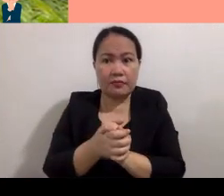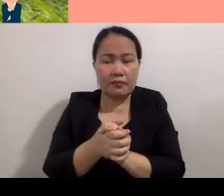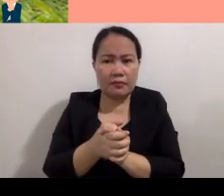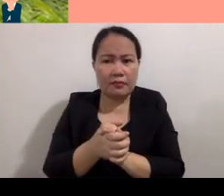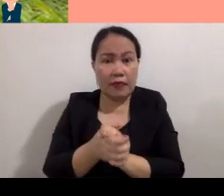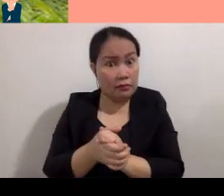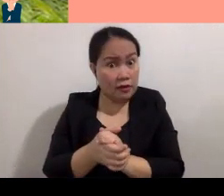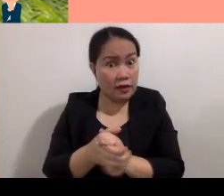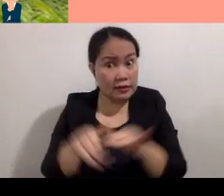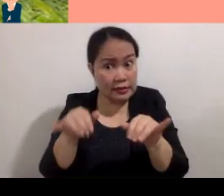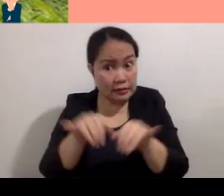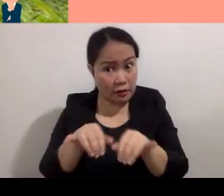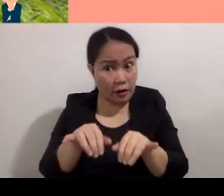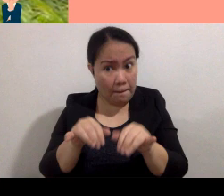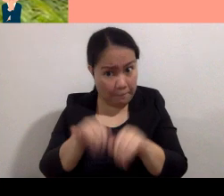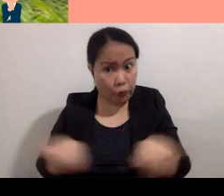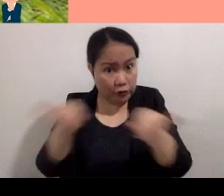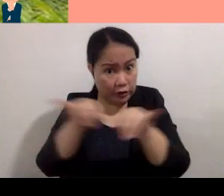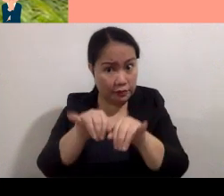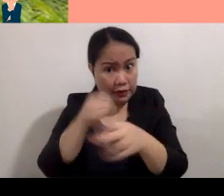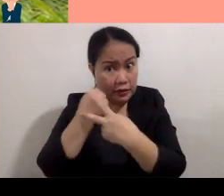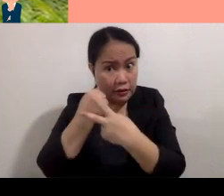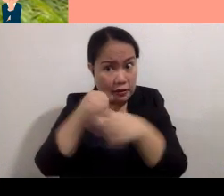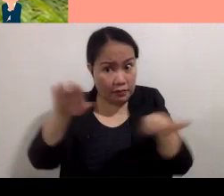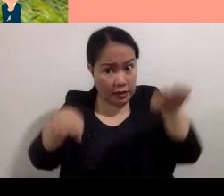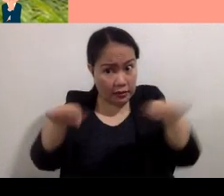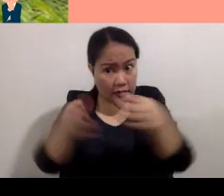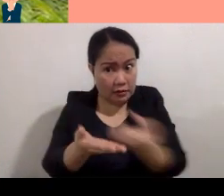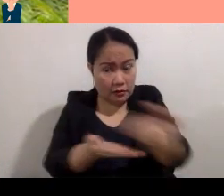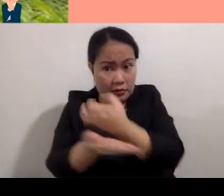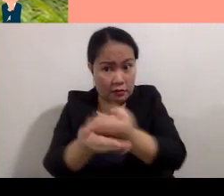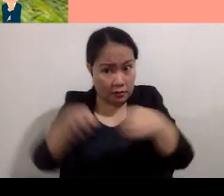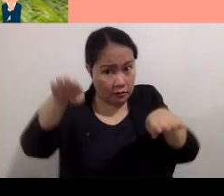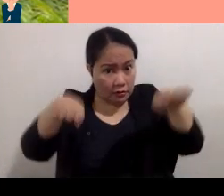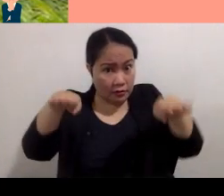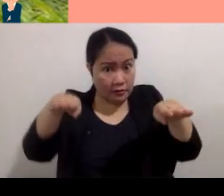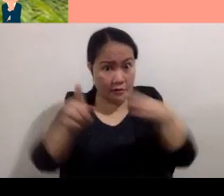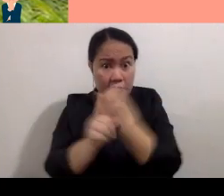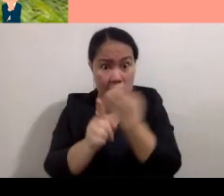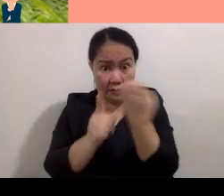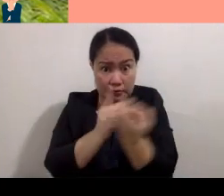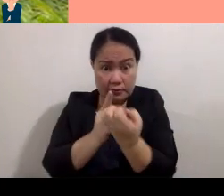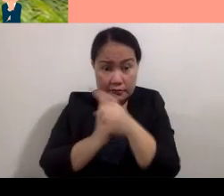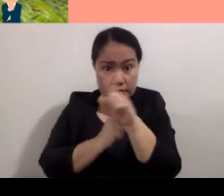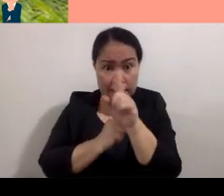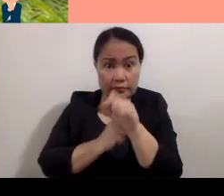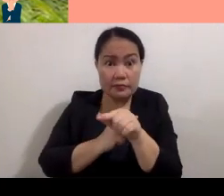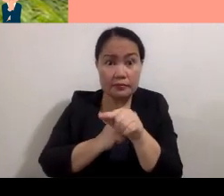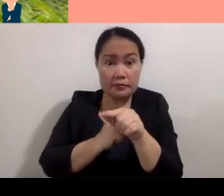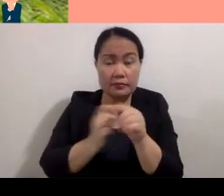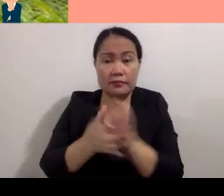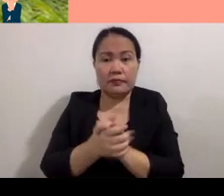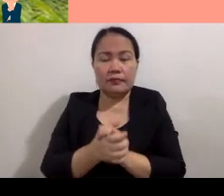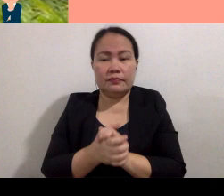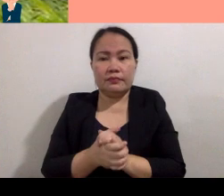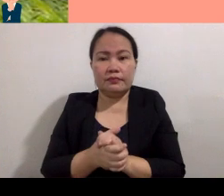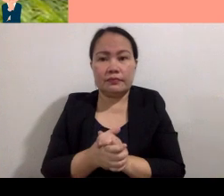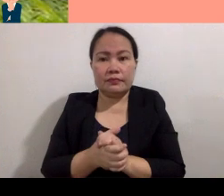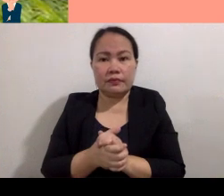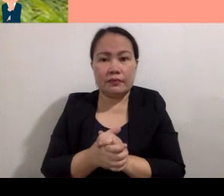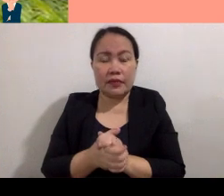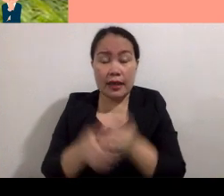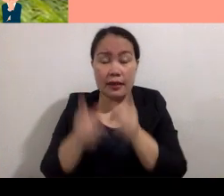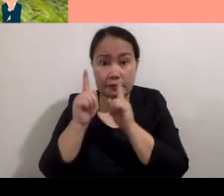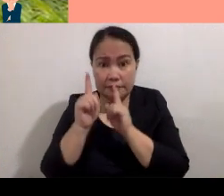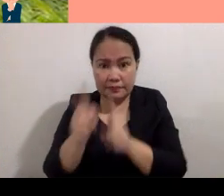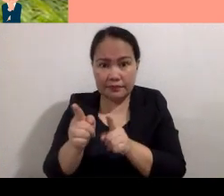balance? At mahalaga pang panatilihing balanse ang ecological na kalagayan o ecological balance ng